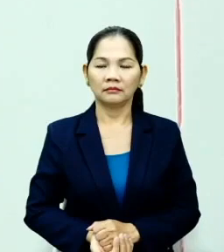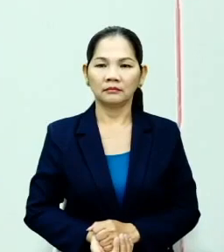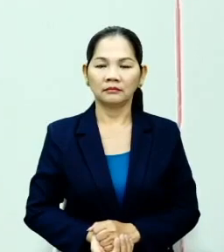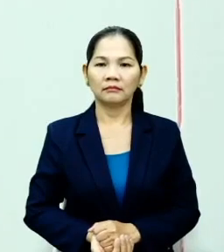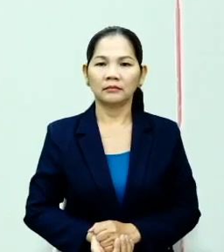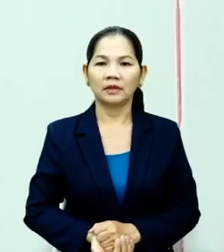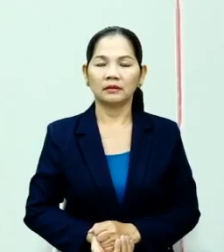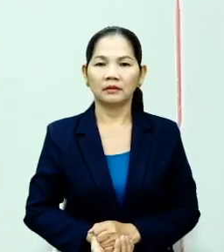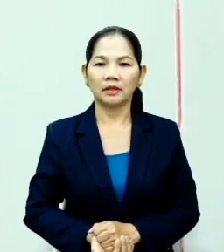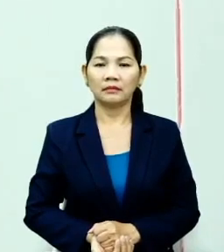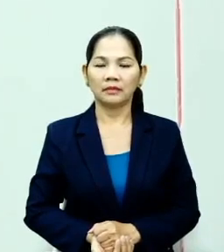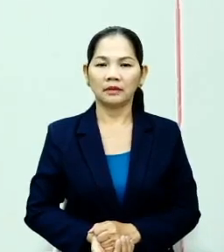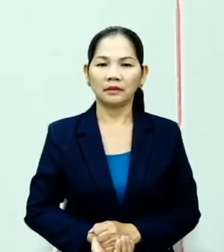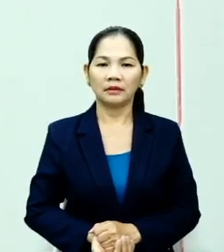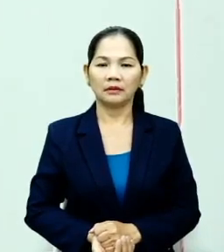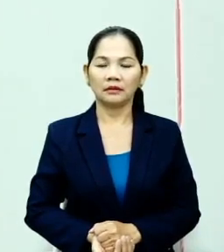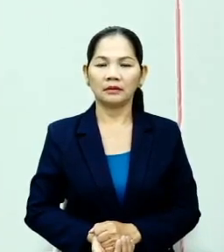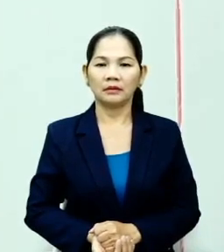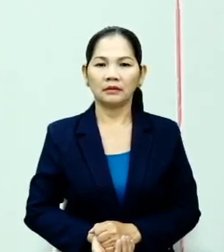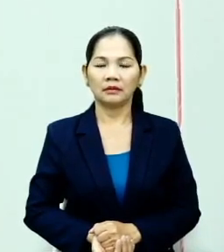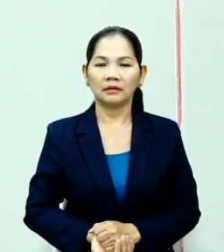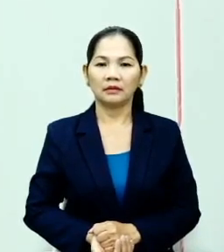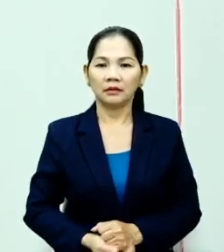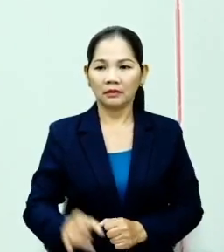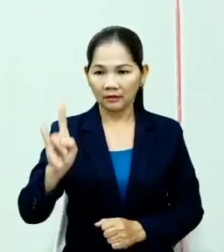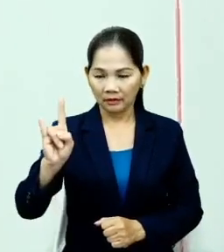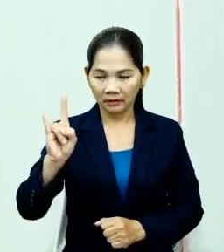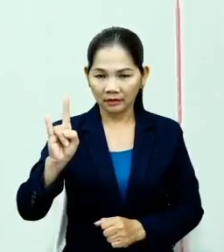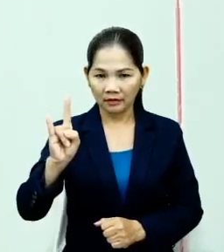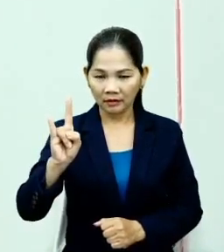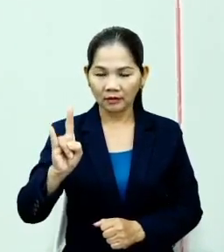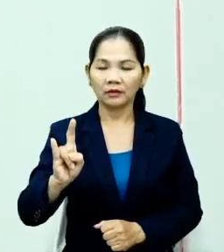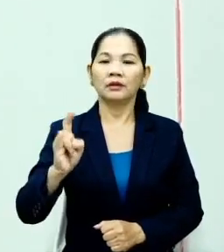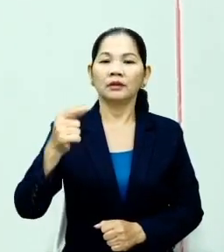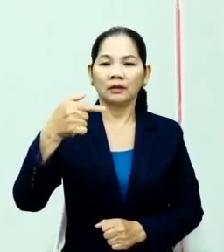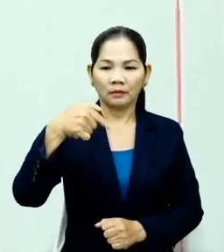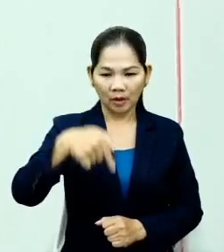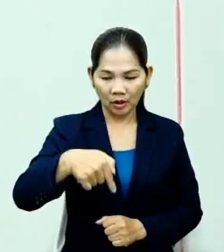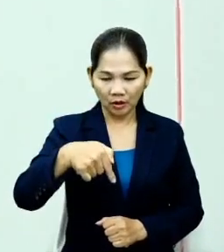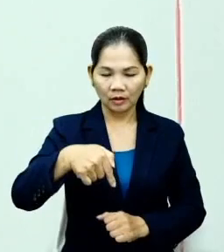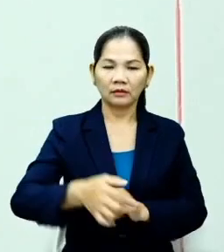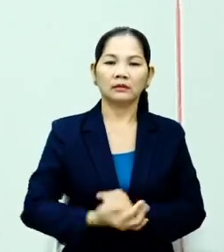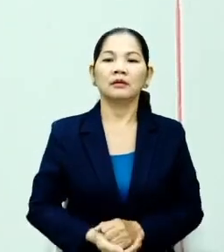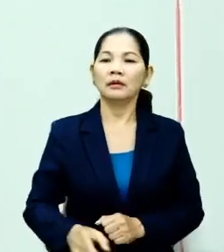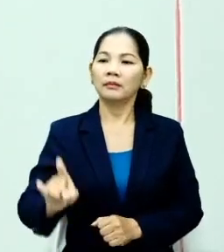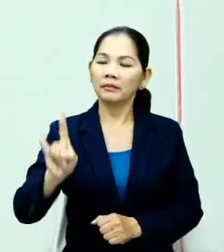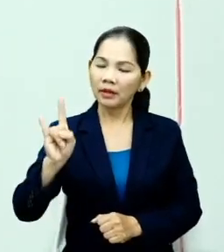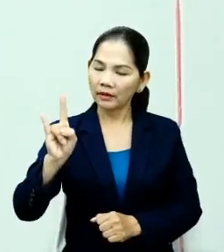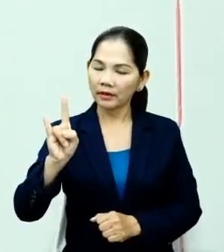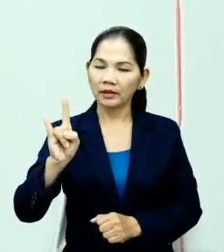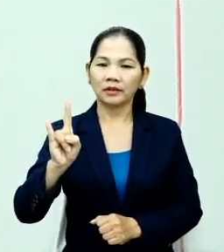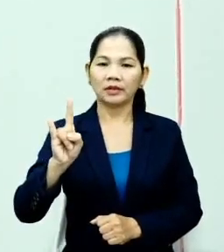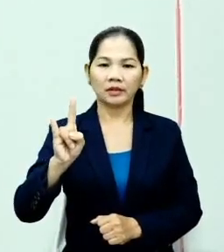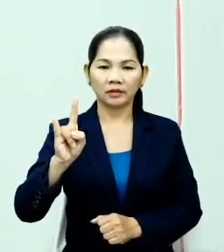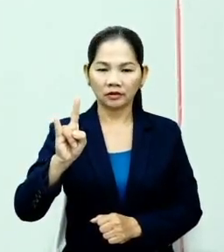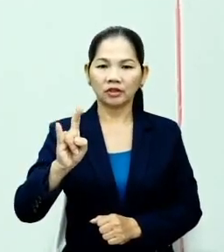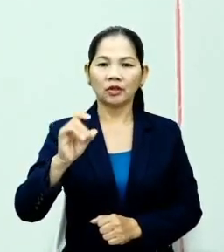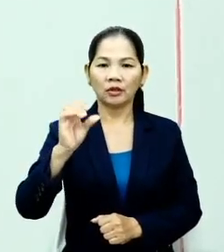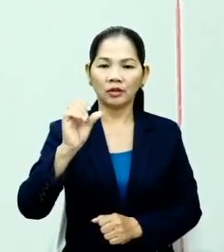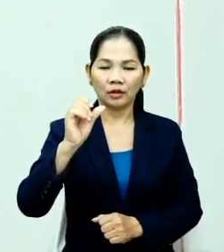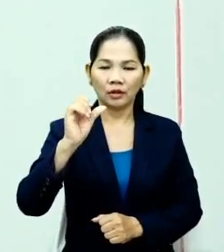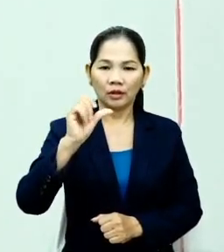nhạc rưu tặng ạc nên nó con giả chặt đám mô chừng ngô mà ngô mô chừng